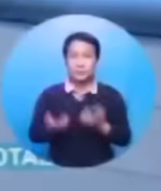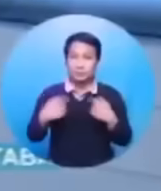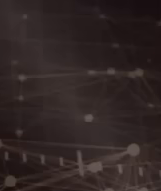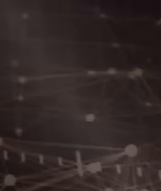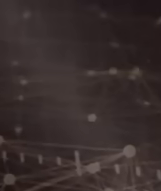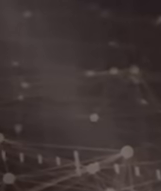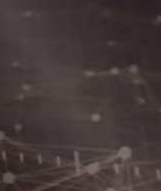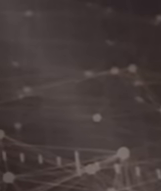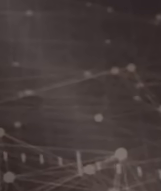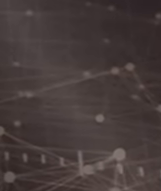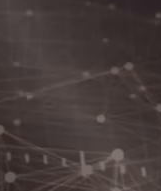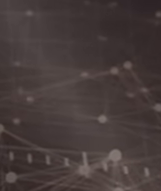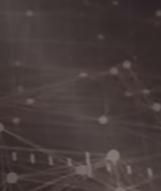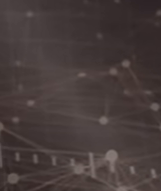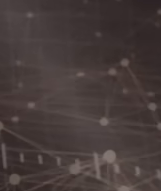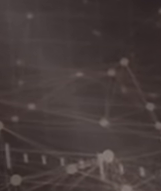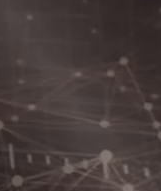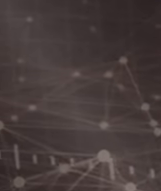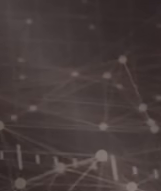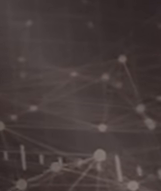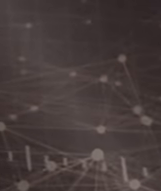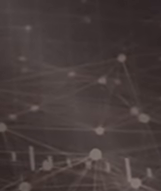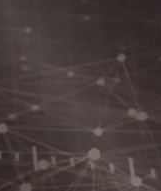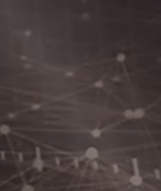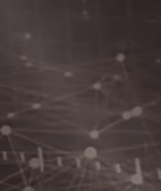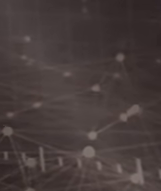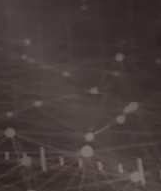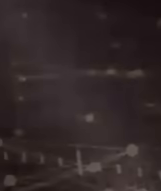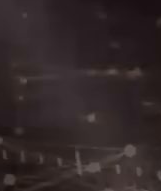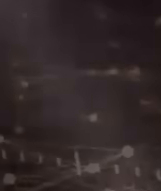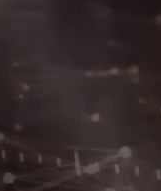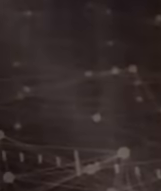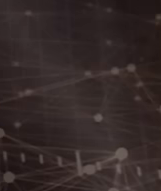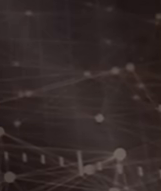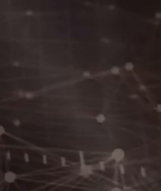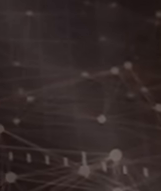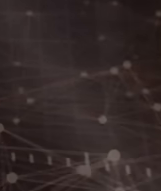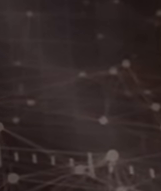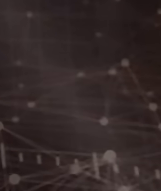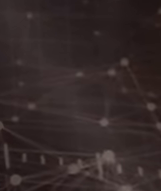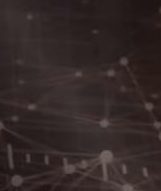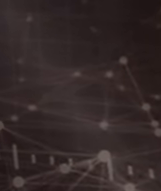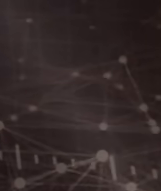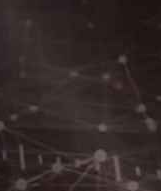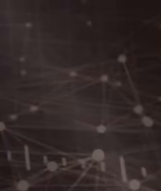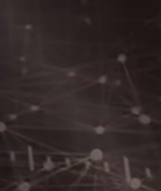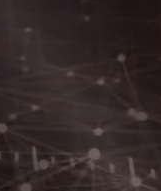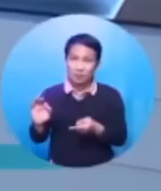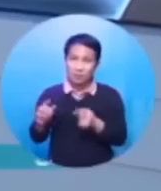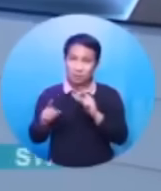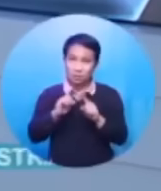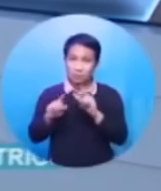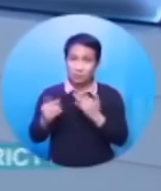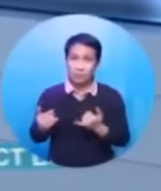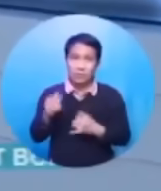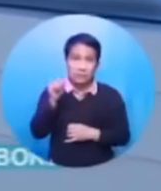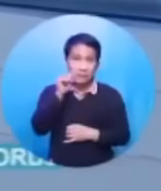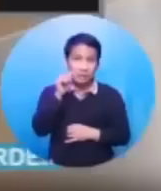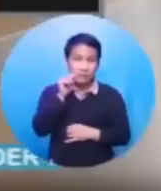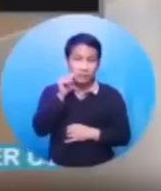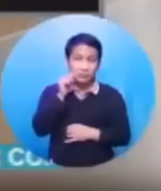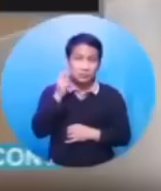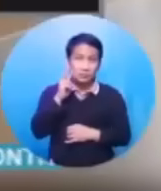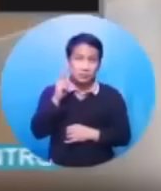Ito ang reklamo ng isang lesbian na ginawang punching bag ng bagong boyfriend ng kanyang ex. Makakausap po natin ngayon si Miss